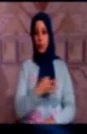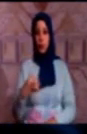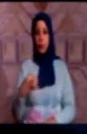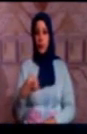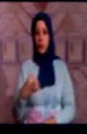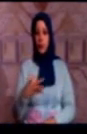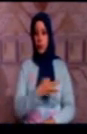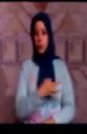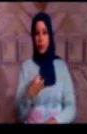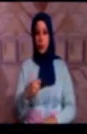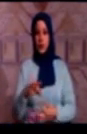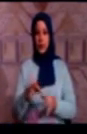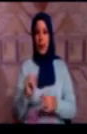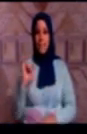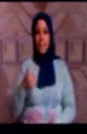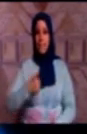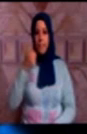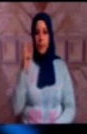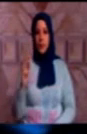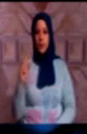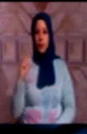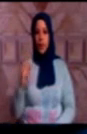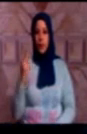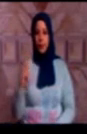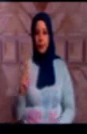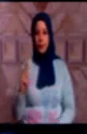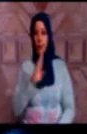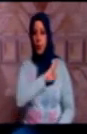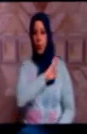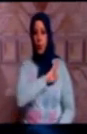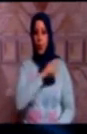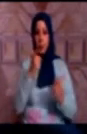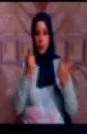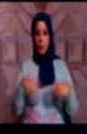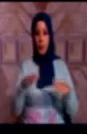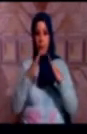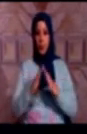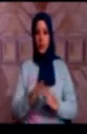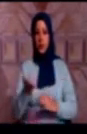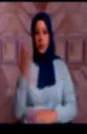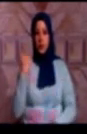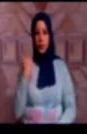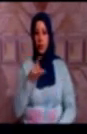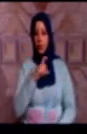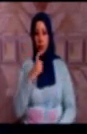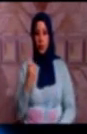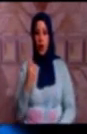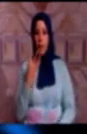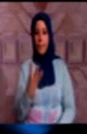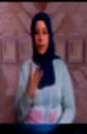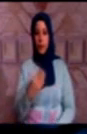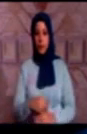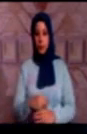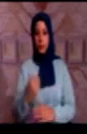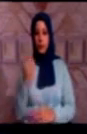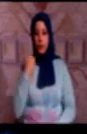من المازوت احنا عارفين الدوله المصريه والحكومه المصريه كانت اخذت قرار في ابريل الماضي بعدم استيراد المازوت والاعتماد طبعا